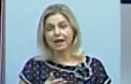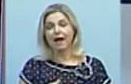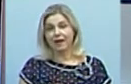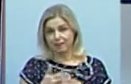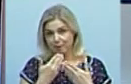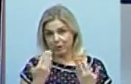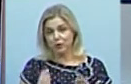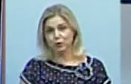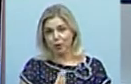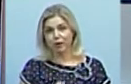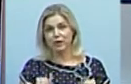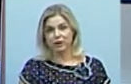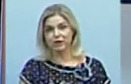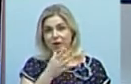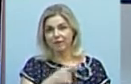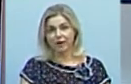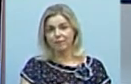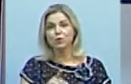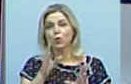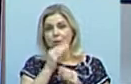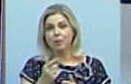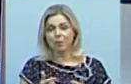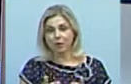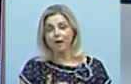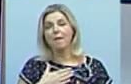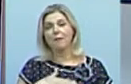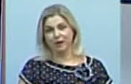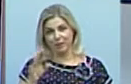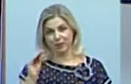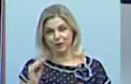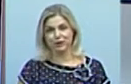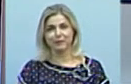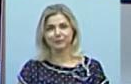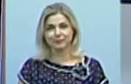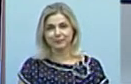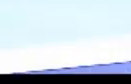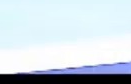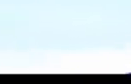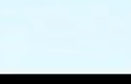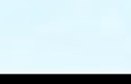всі новини на цей час, що ми встигли підготувати для вас. Гарного вам вечора і нехай щастить!